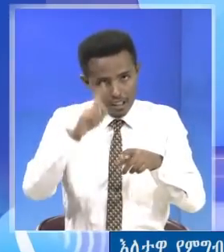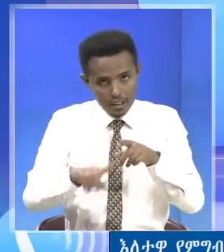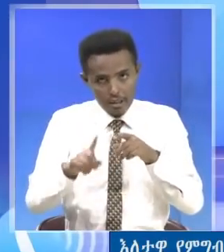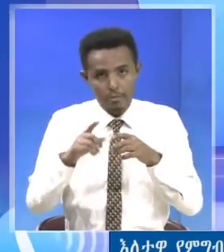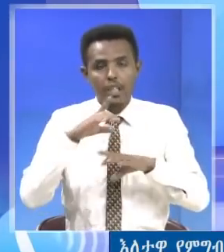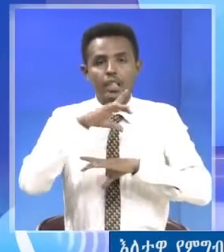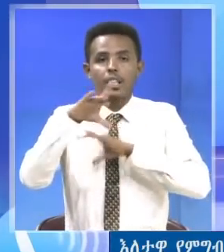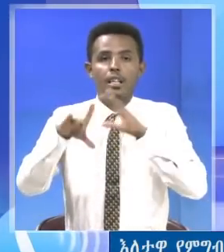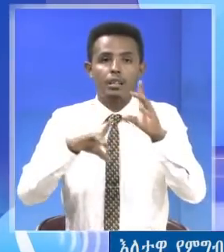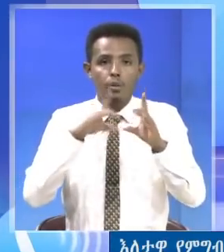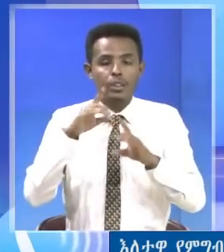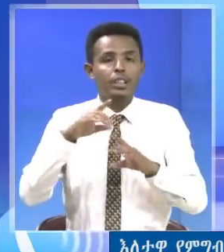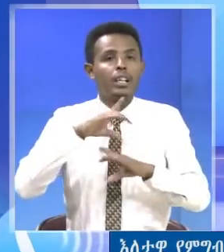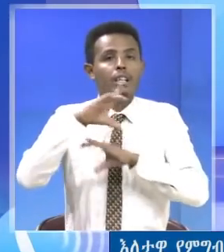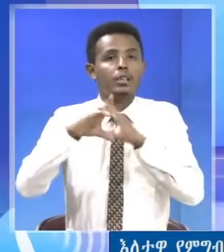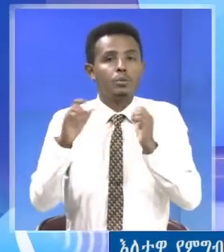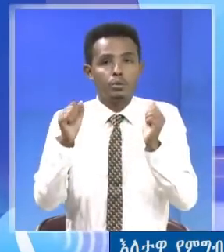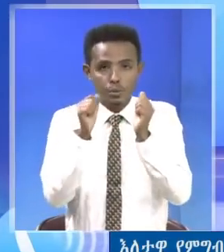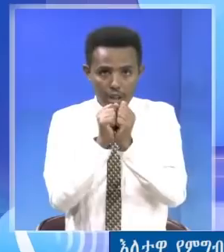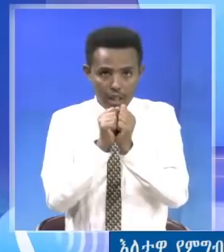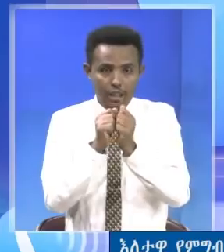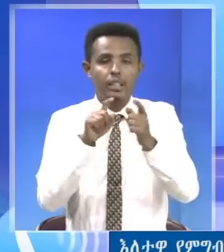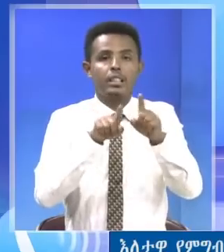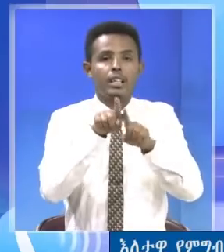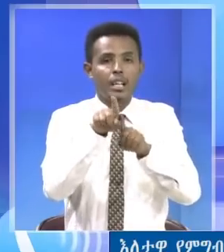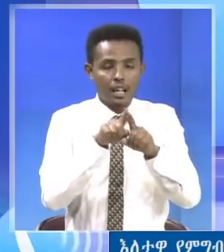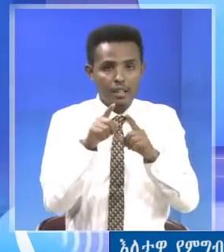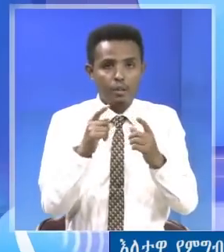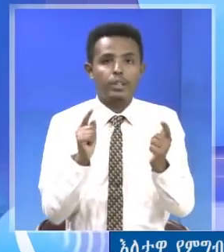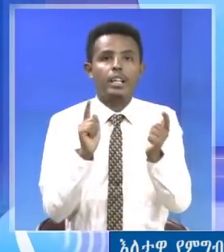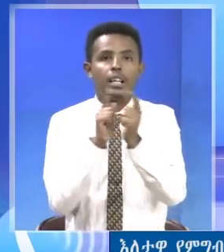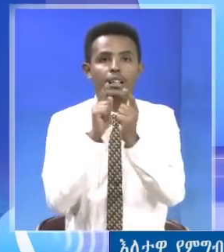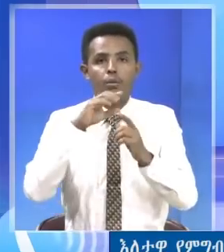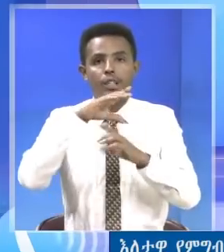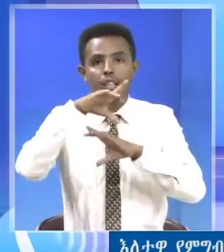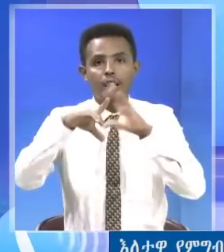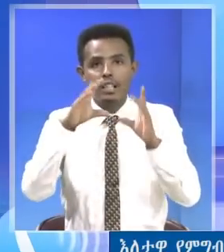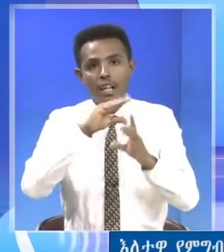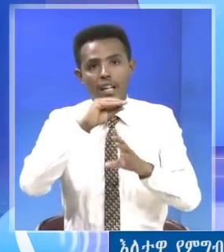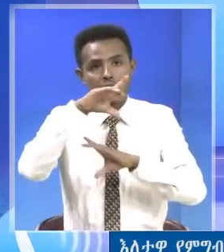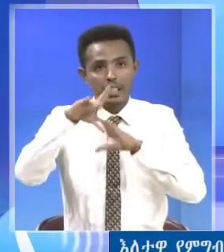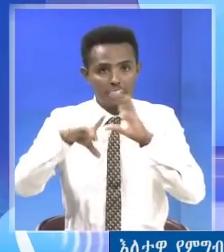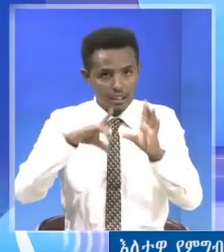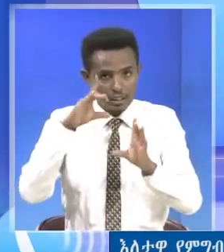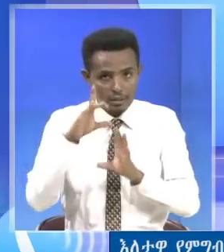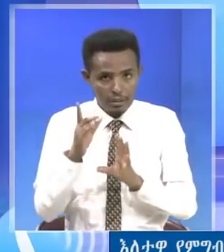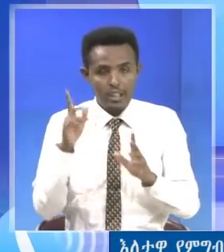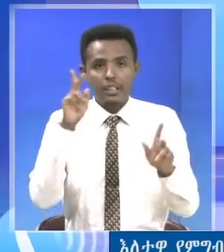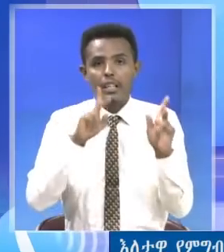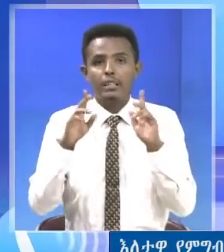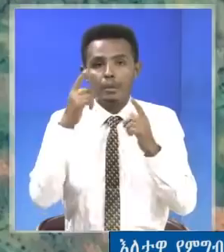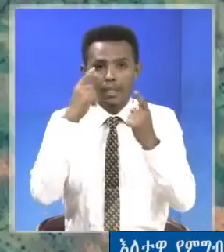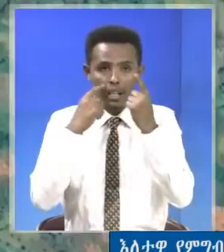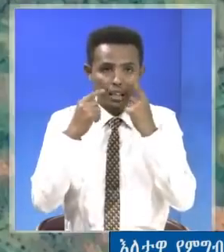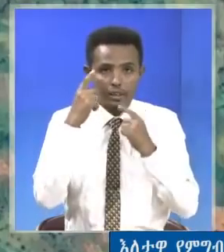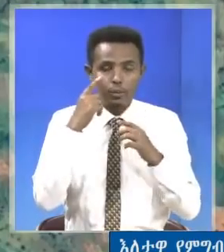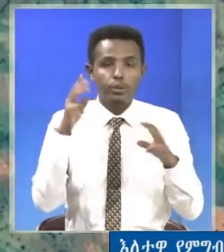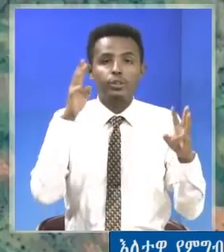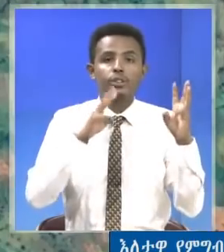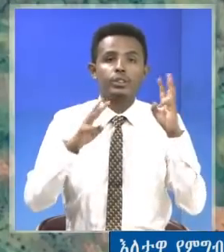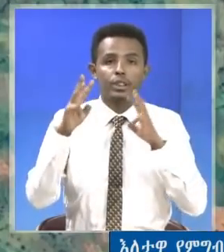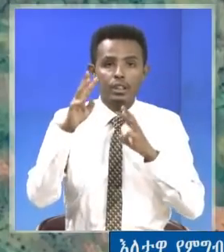ክልሎች ከክልሉ ጋር ተቆራቁረው ተገናኝተው ክልልና ክልል መጥቶ የህዝቡን ልቅሶና የህዝቡን ችግር